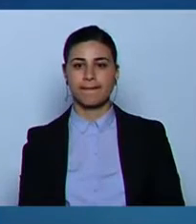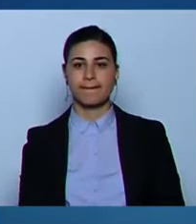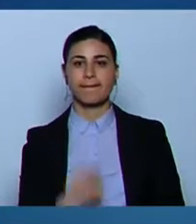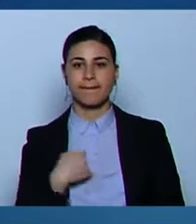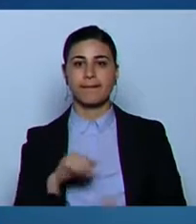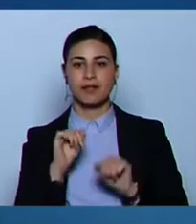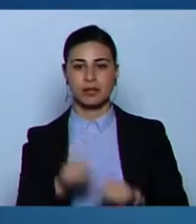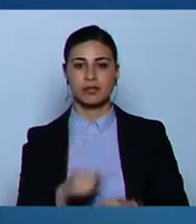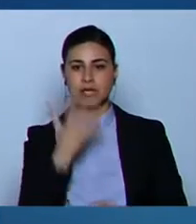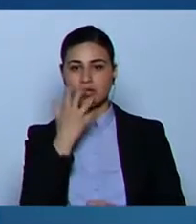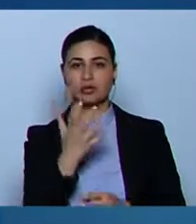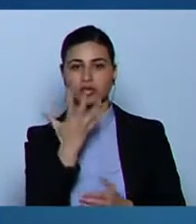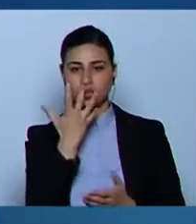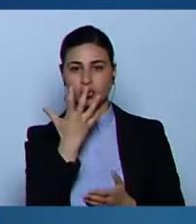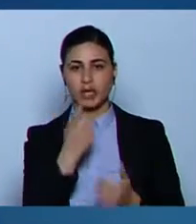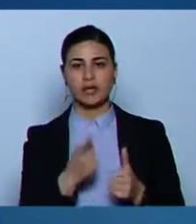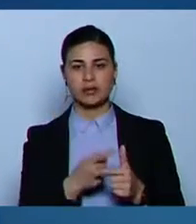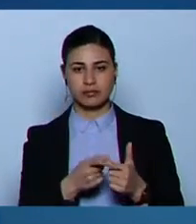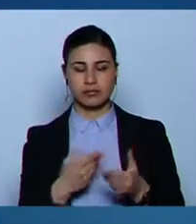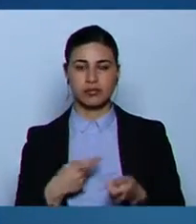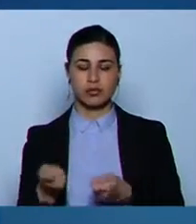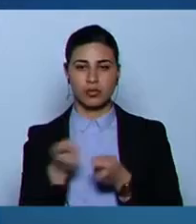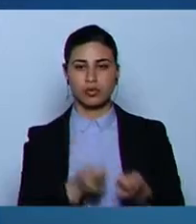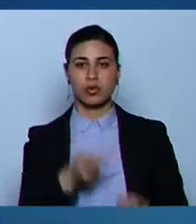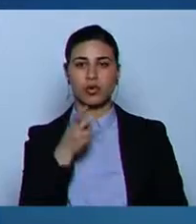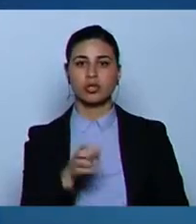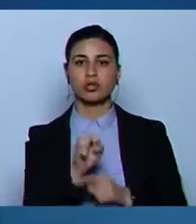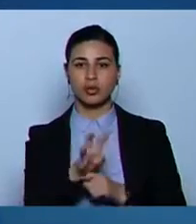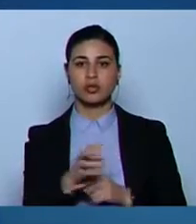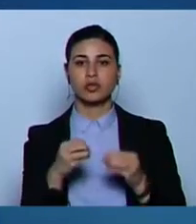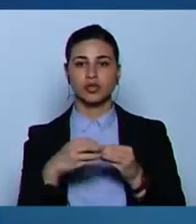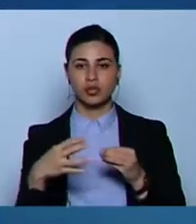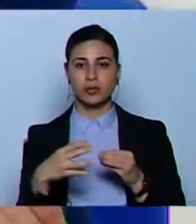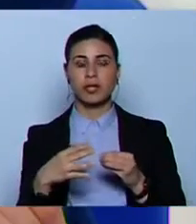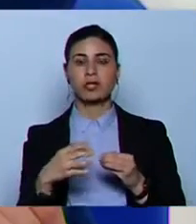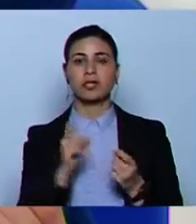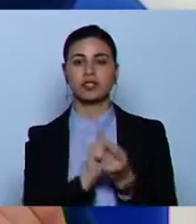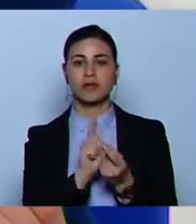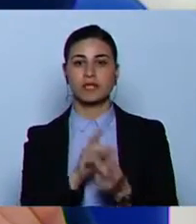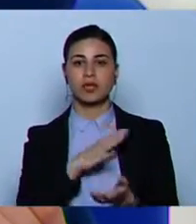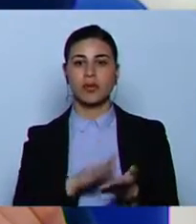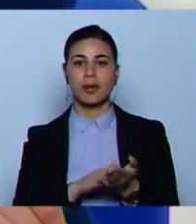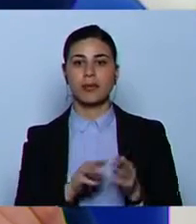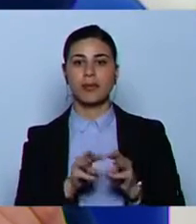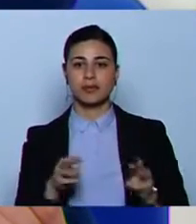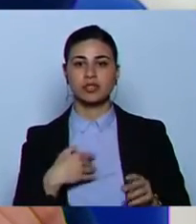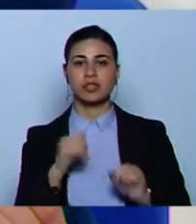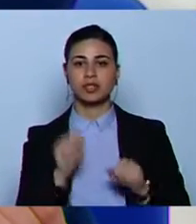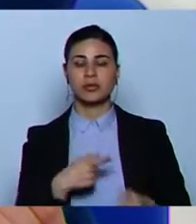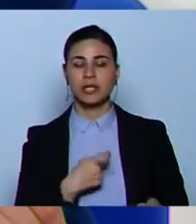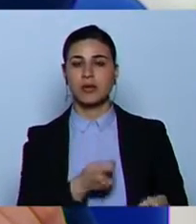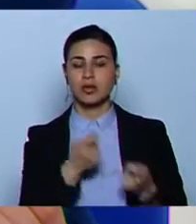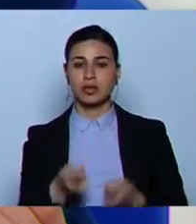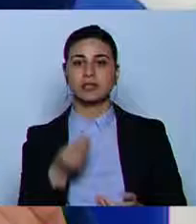მე შემიძლია დასურათებული მოგიტანო 2014 წლის შეხვედრები, 2015 წლის შეხვედრები მათ შორის პრემიერ-მინისტრთან. მე შემიძლია